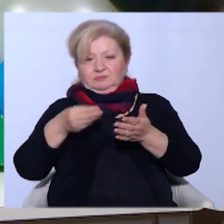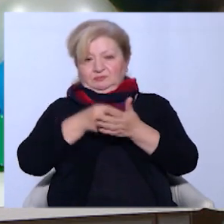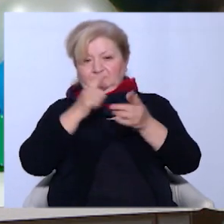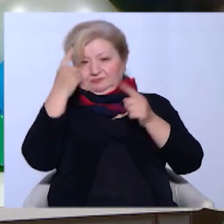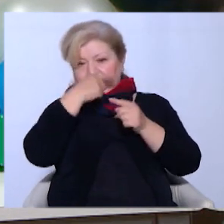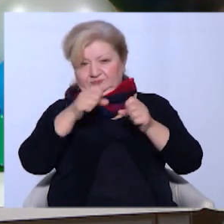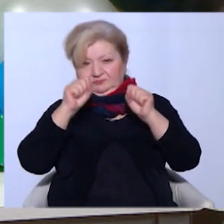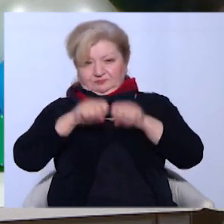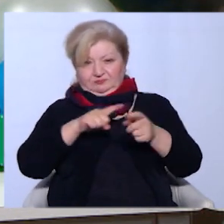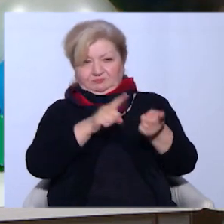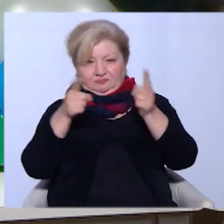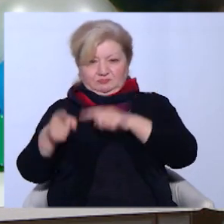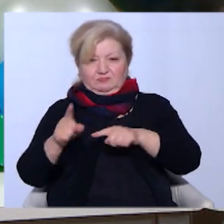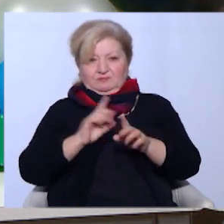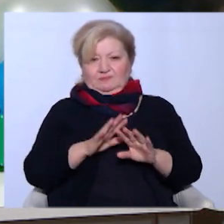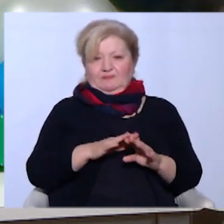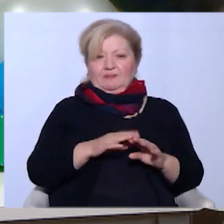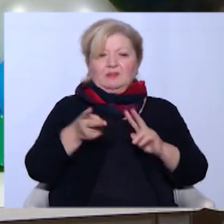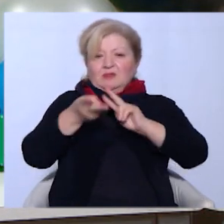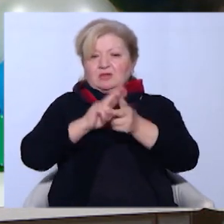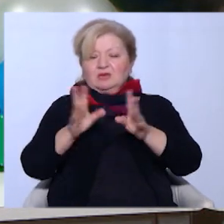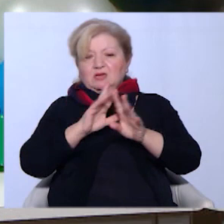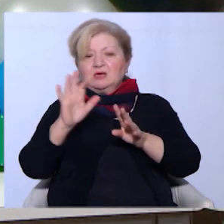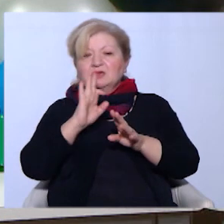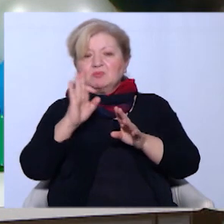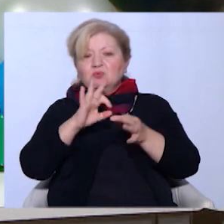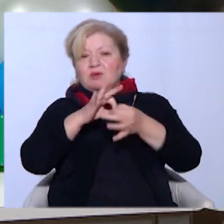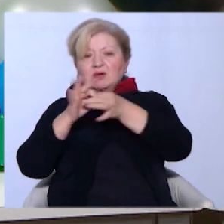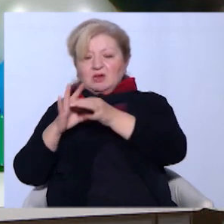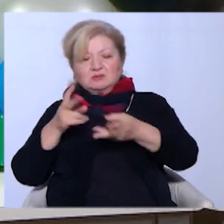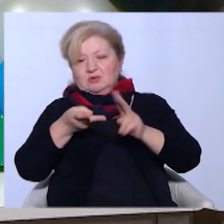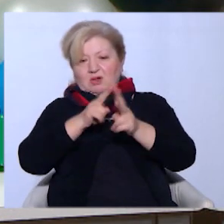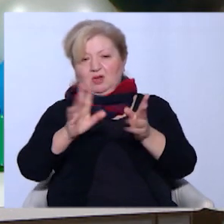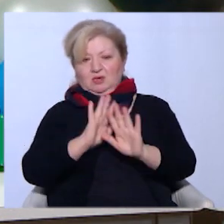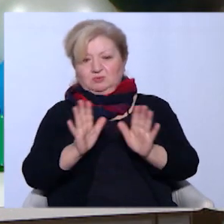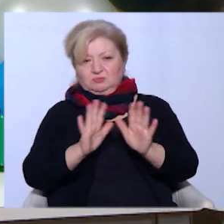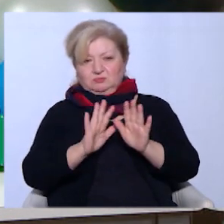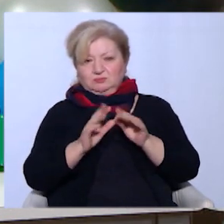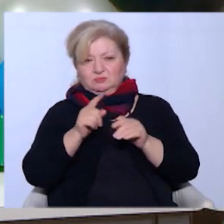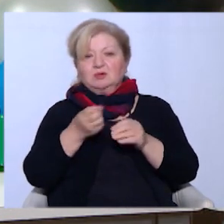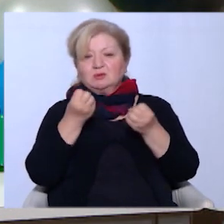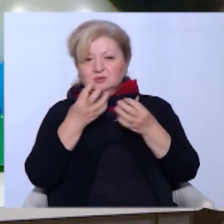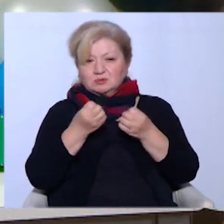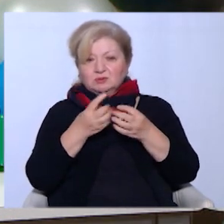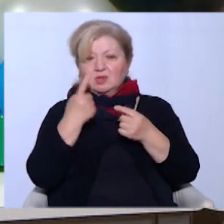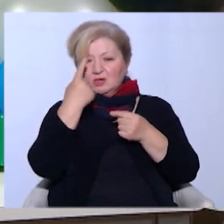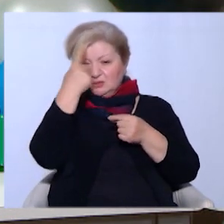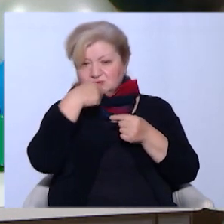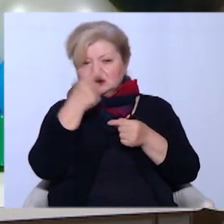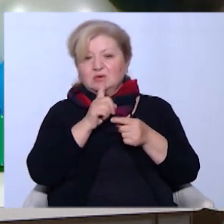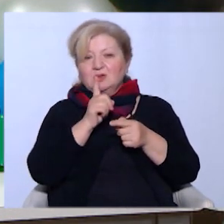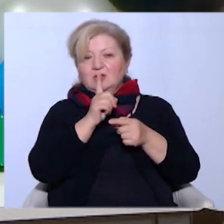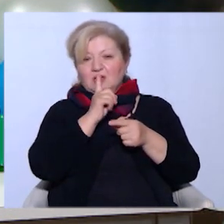მოლეკულის შედგენილობაში, სულაც არ იცვლება ქიმიური რეაქციის დროს. და კიდევ ერთი სახის ატომები